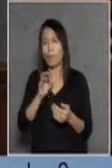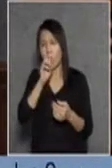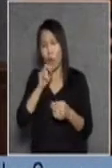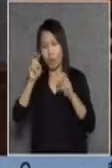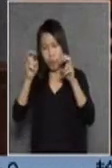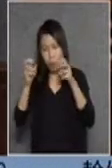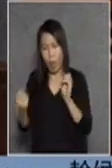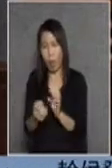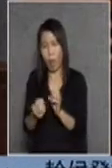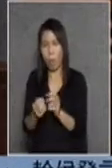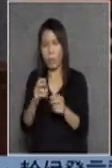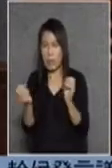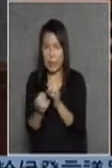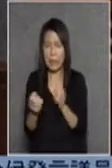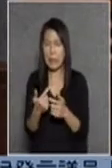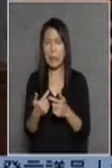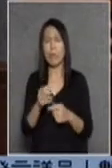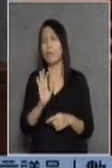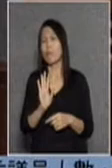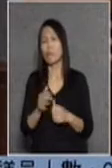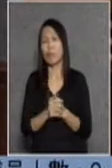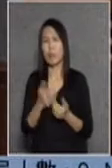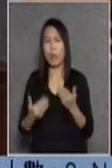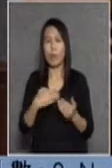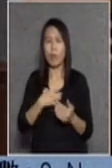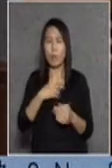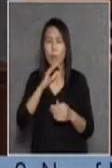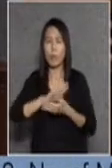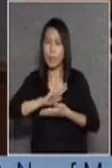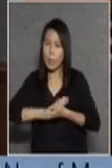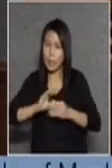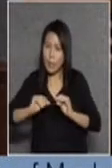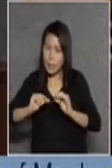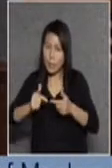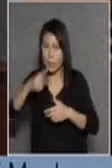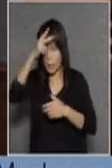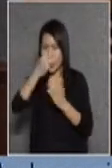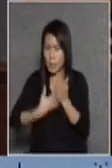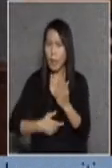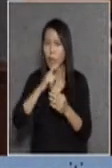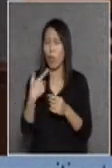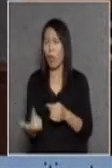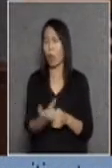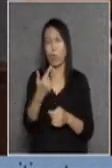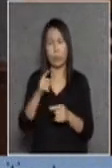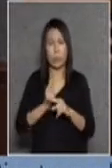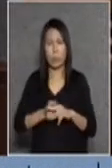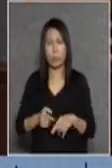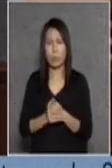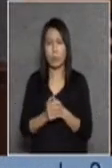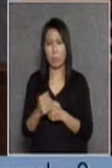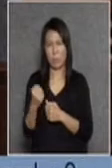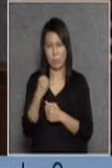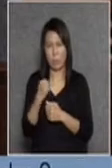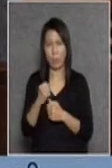會度作出討論。咁但係如果你又講到即係量化寬鬆政策依樣嘢咧，其實我相信有好多人都有非常之強烈